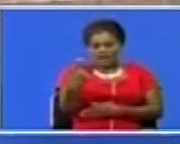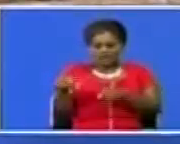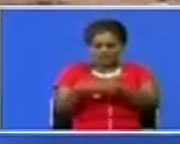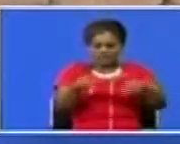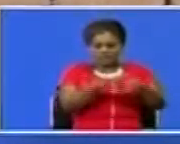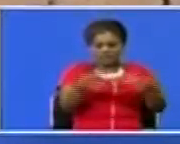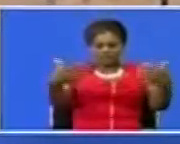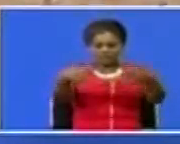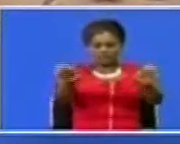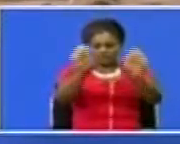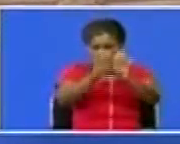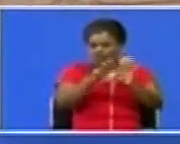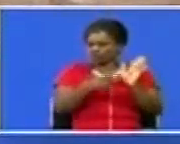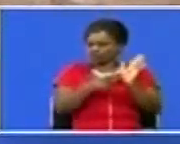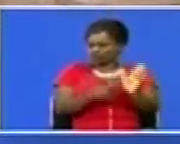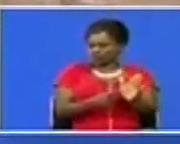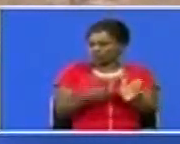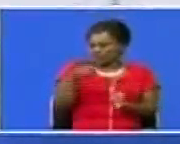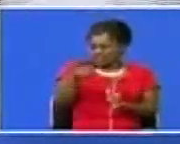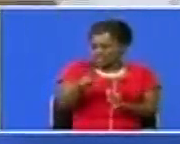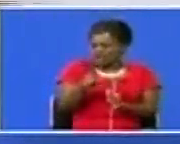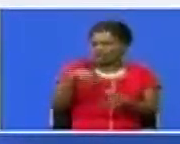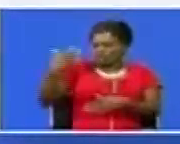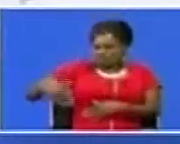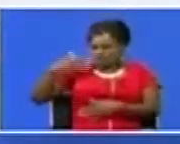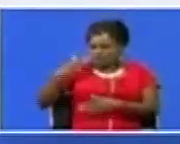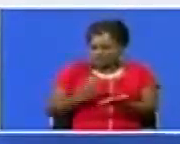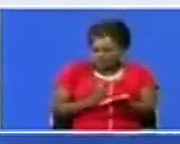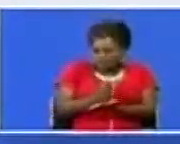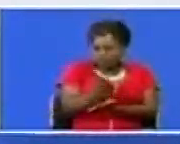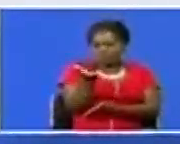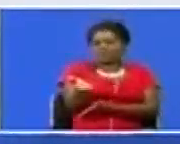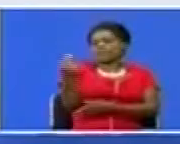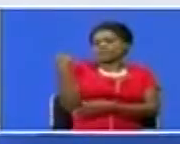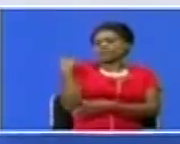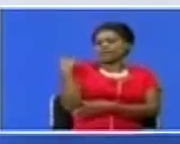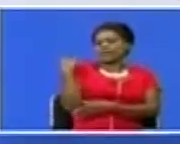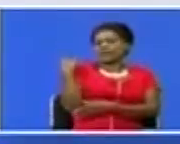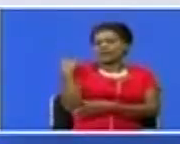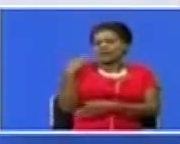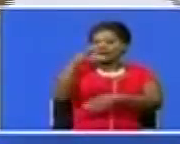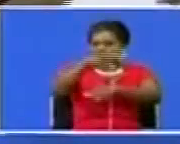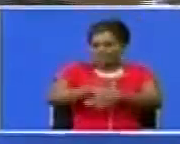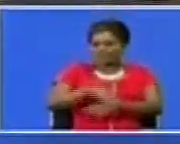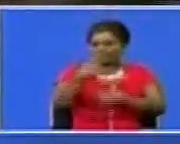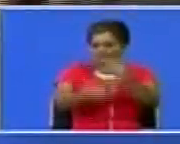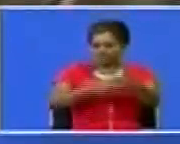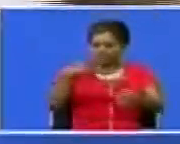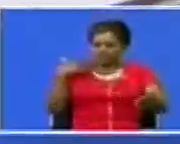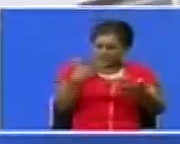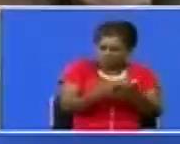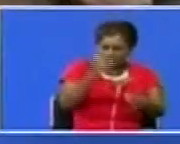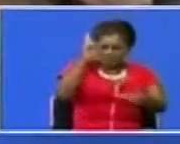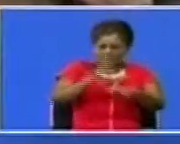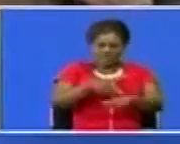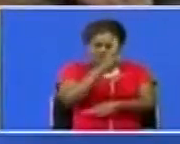kwa vyuma baada ya kubainika kuwa wao hupitia hapo. Na hapo jana shughuli ya kuwanasa ikiendelea hadi saa moja